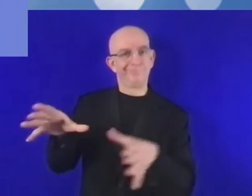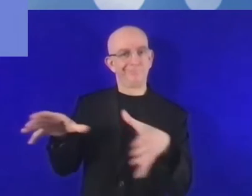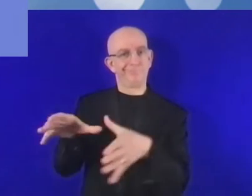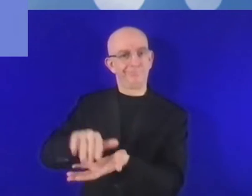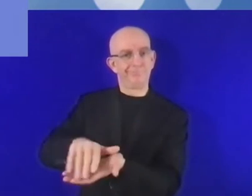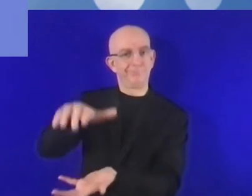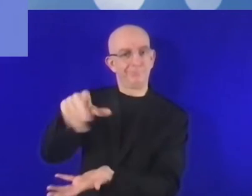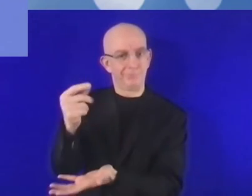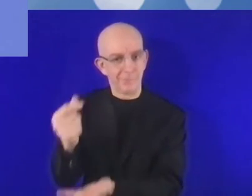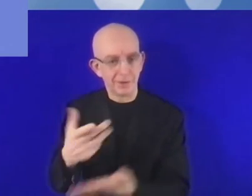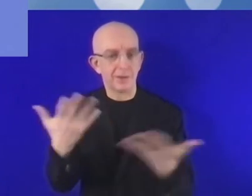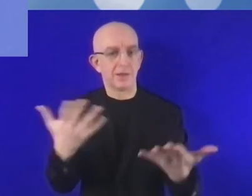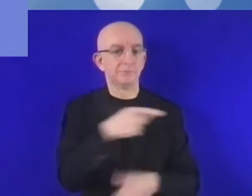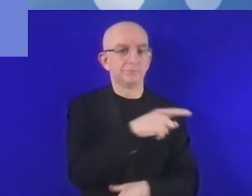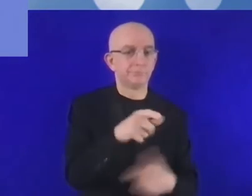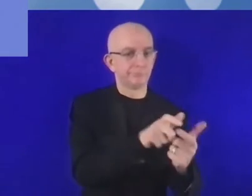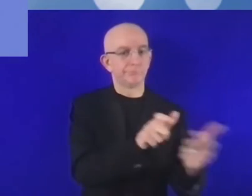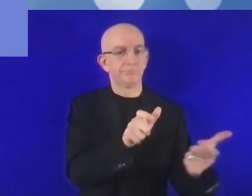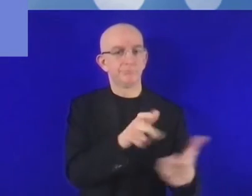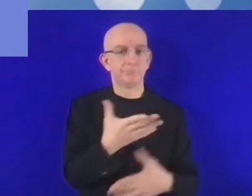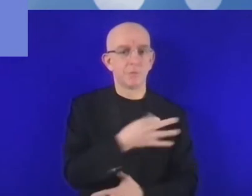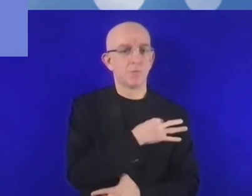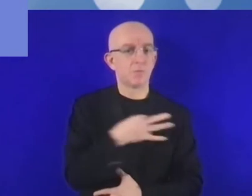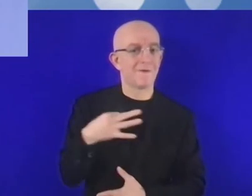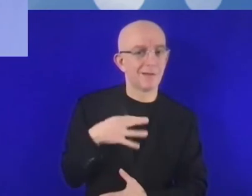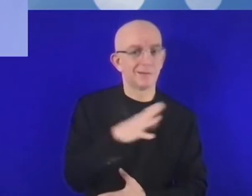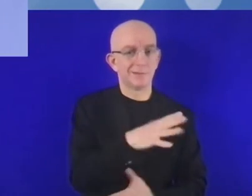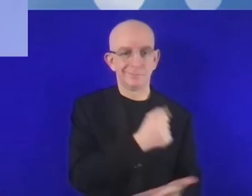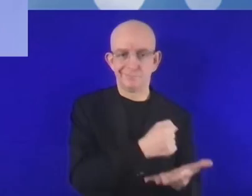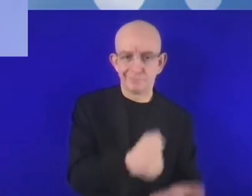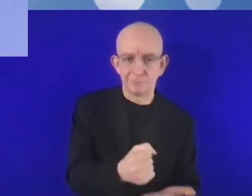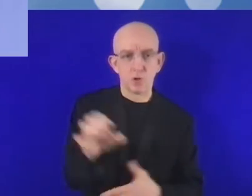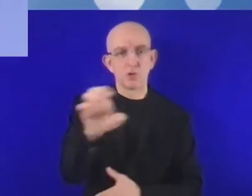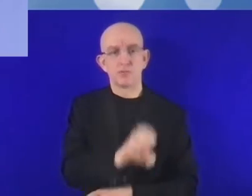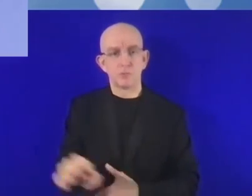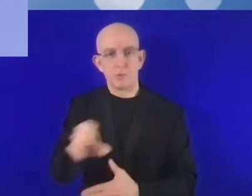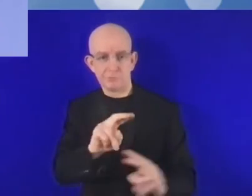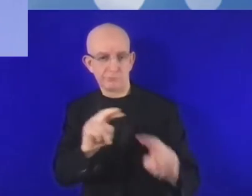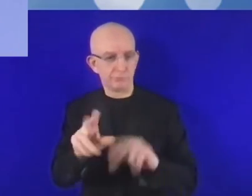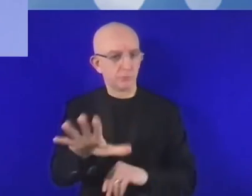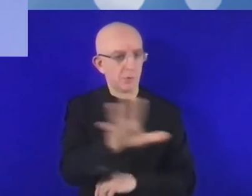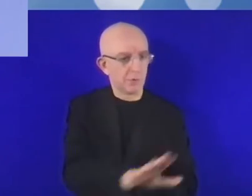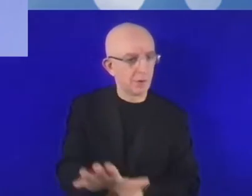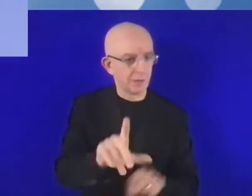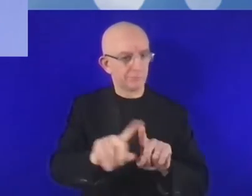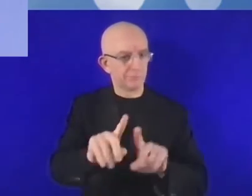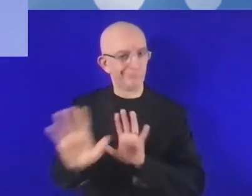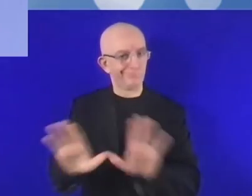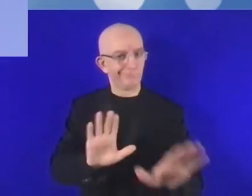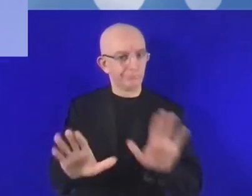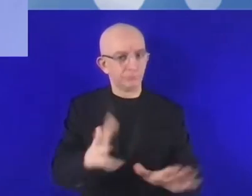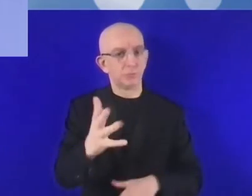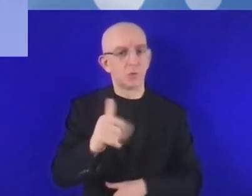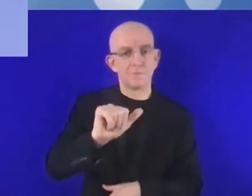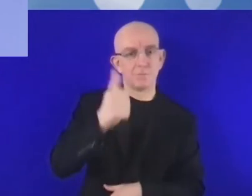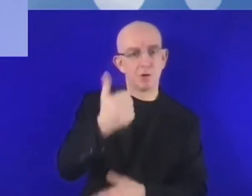между отечественными и зарубежными инвесторами? Каковы ваши предложения? Что бы вы об этом сказали?